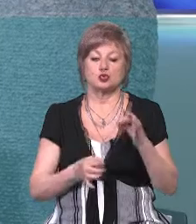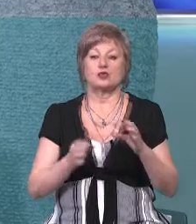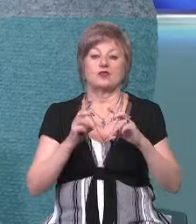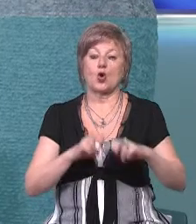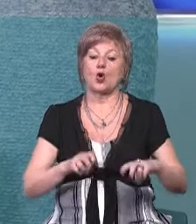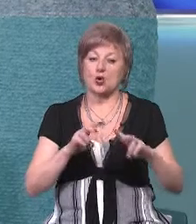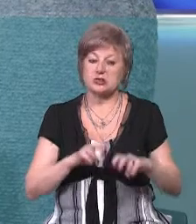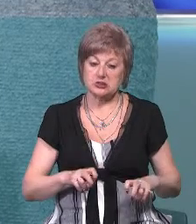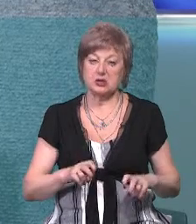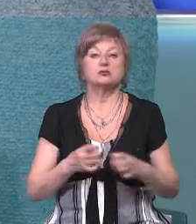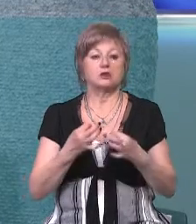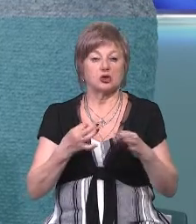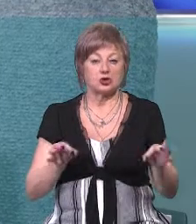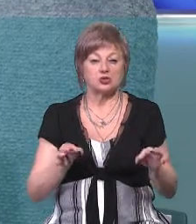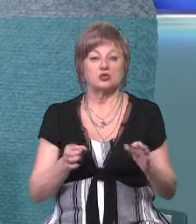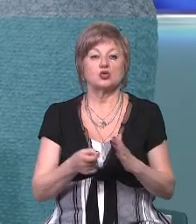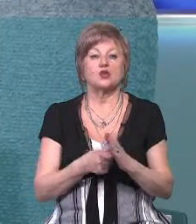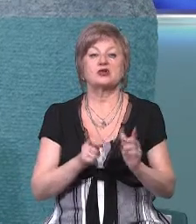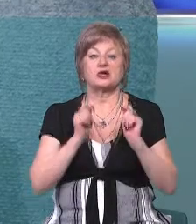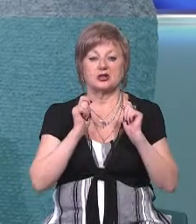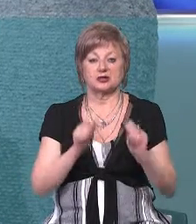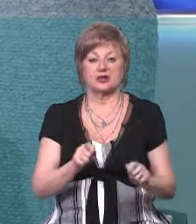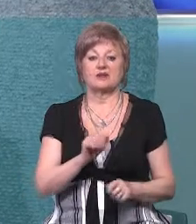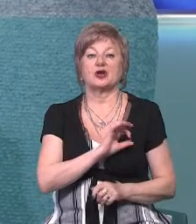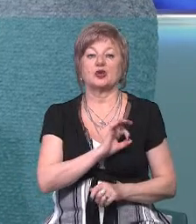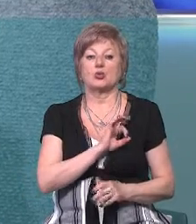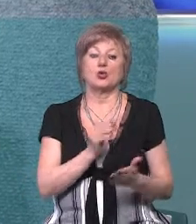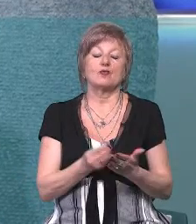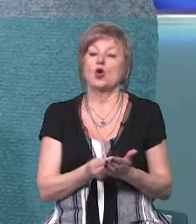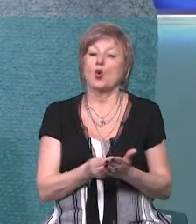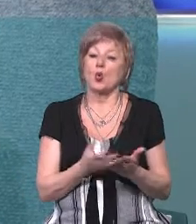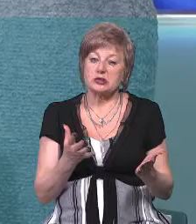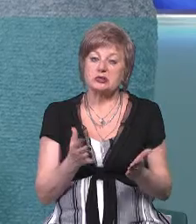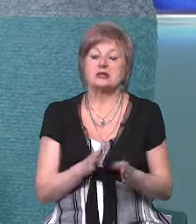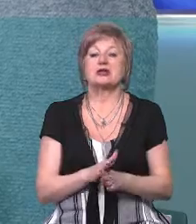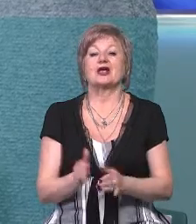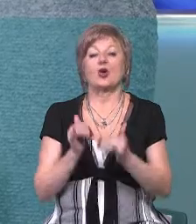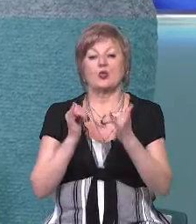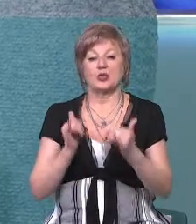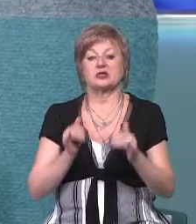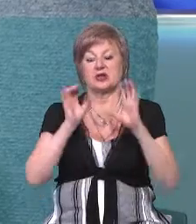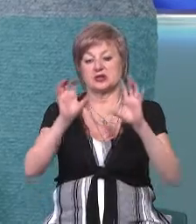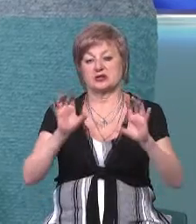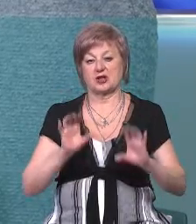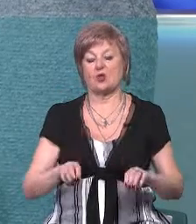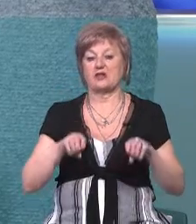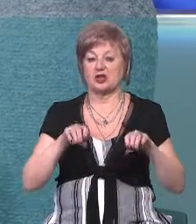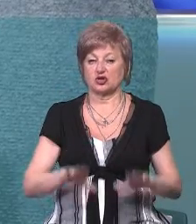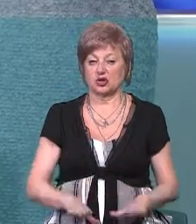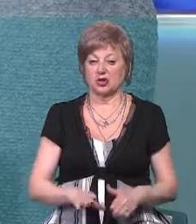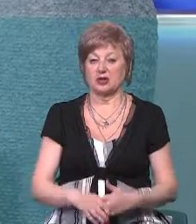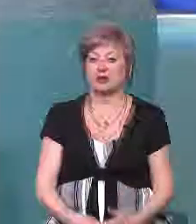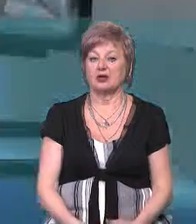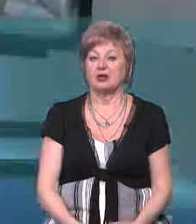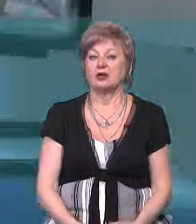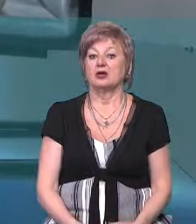у кримінальному провадженні з метою надання належної правової оцінки та забезпечення прийняття законного процесуального рішення.